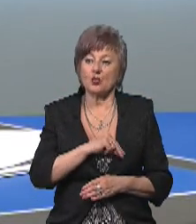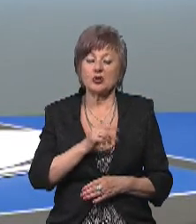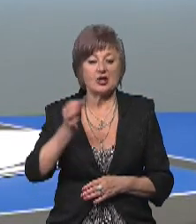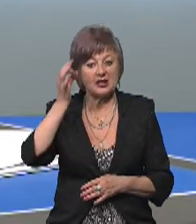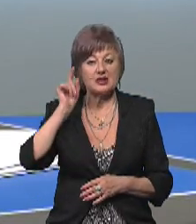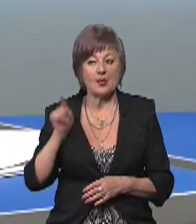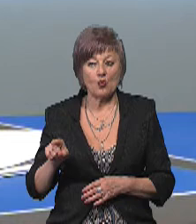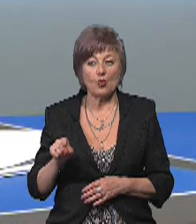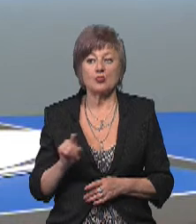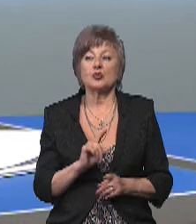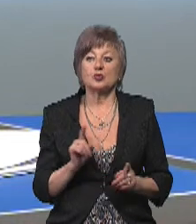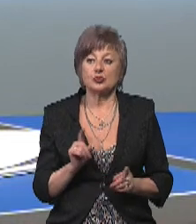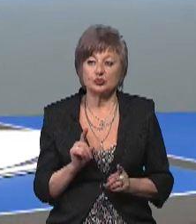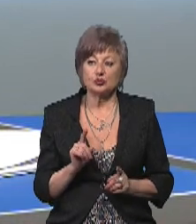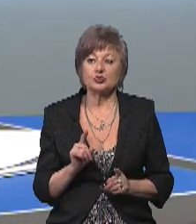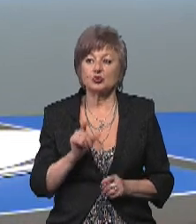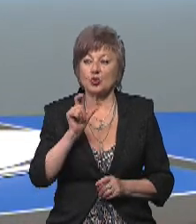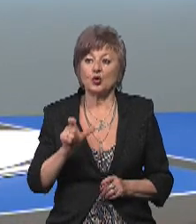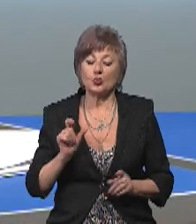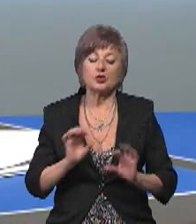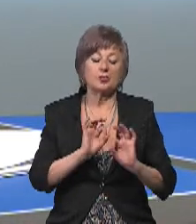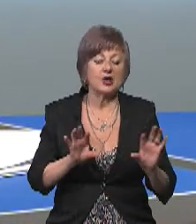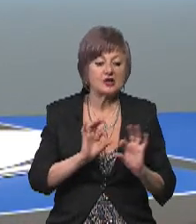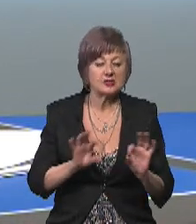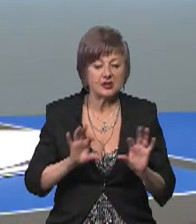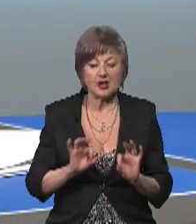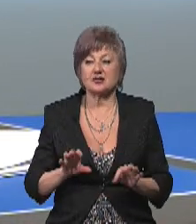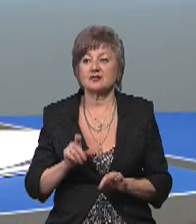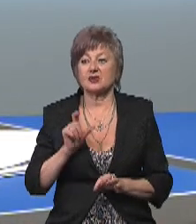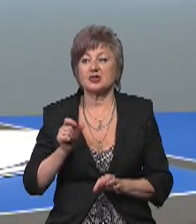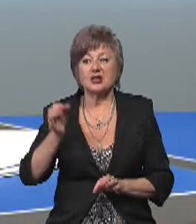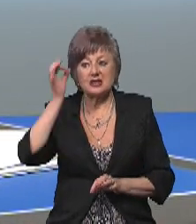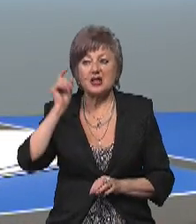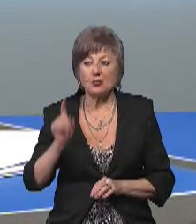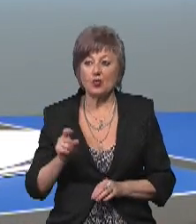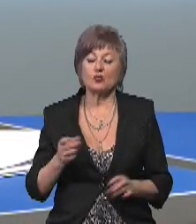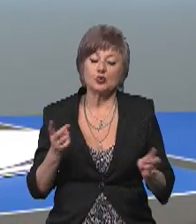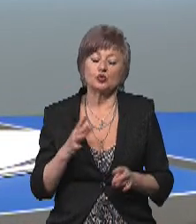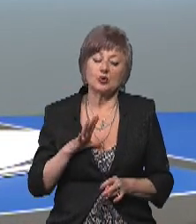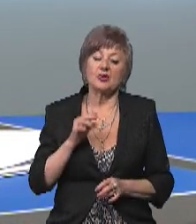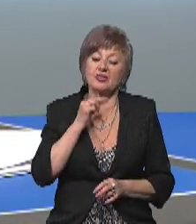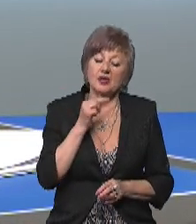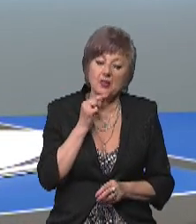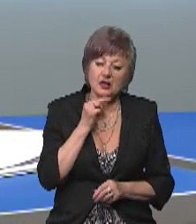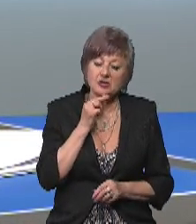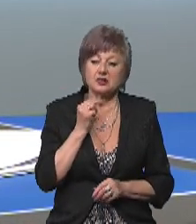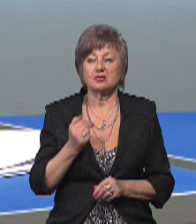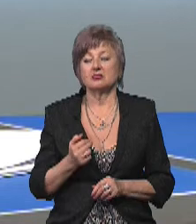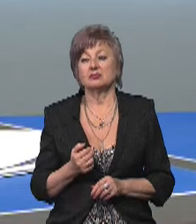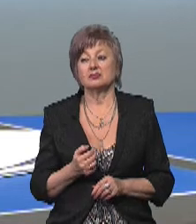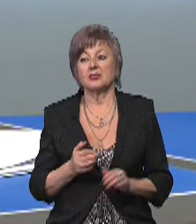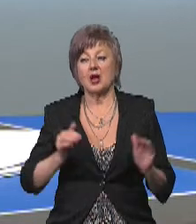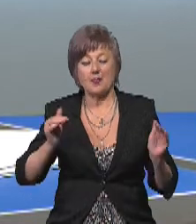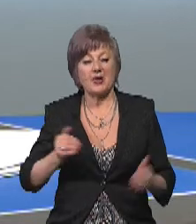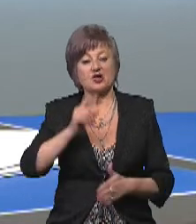напоминаем им, чтобы они всем своим подопечным, которых они обслуживают, они напомнили, что нужно быть бдительными и